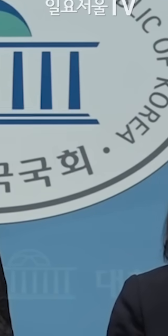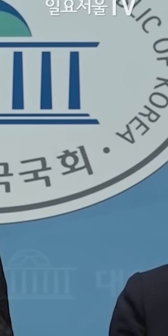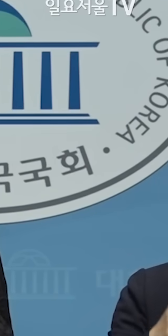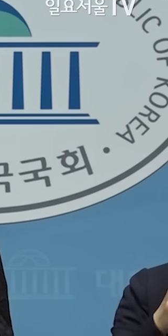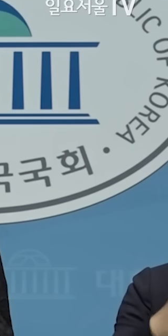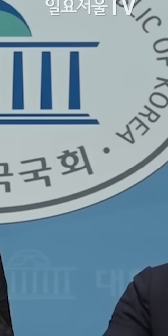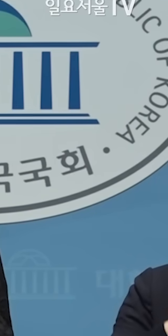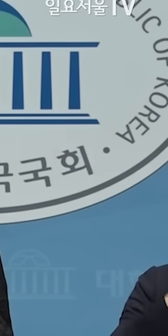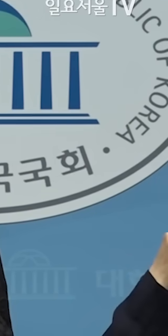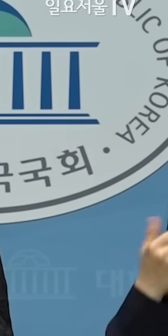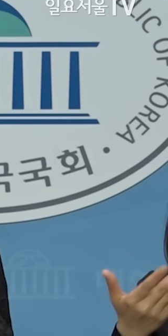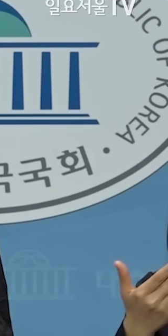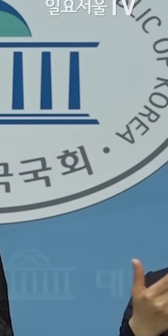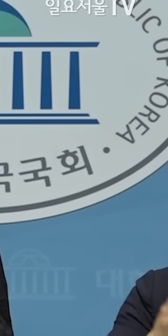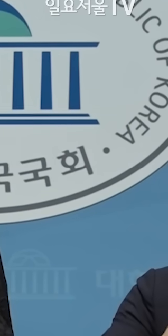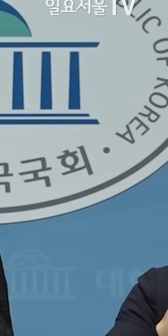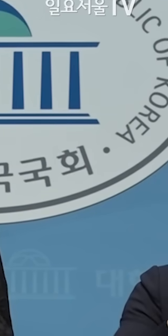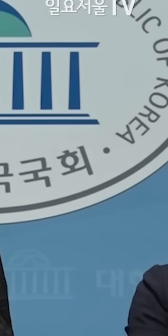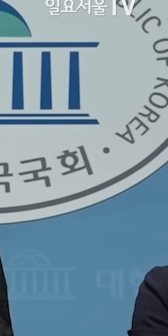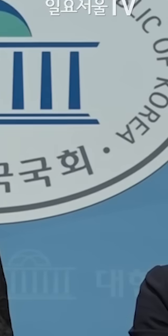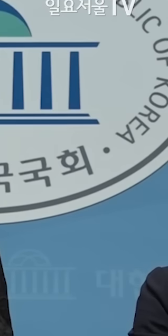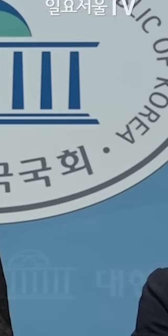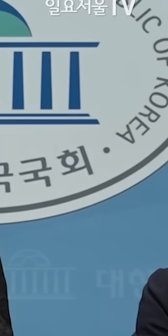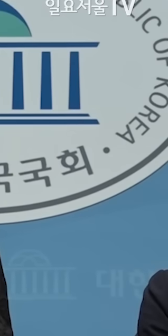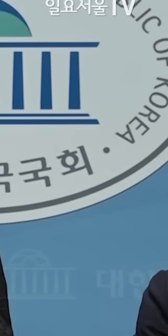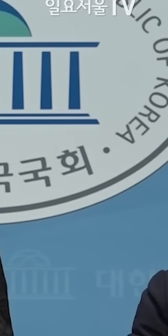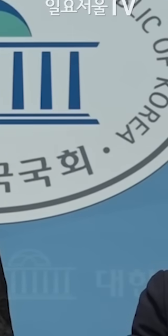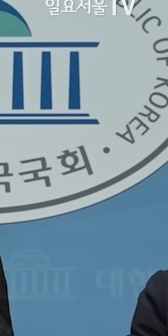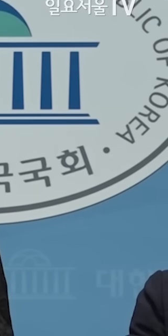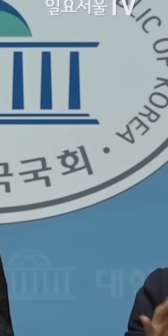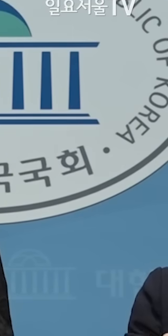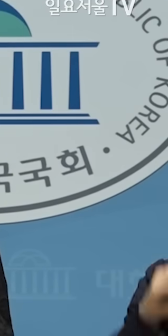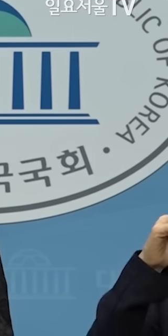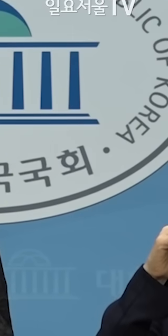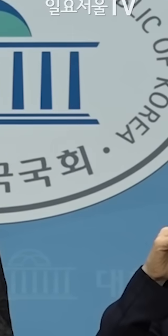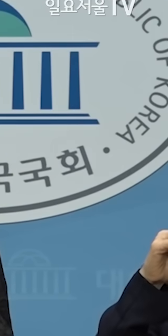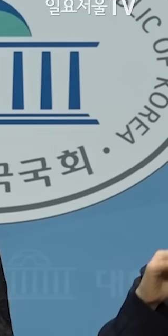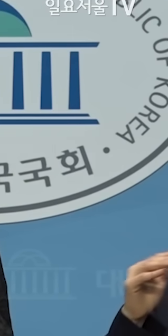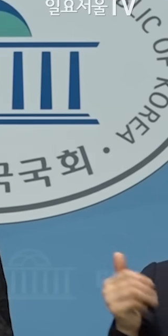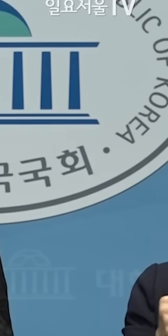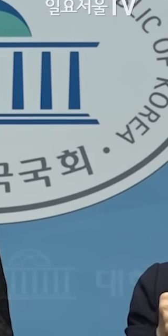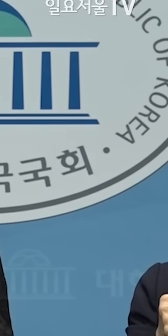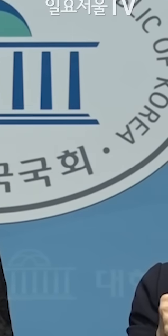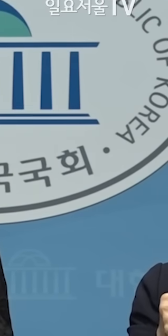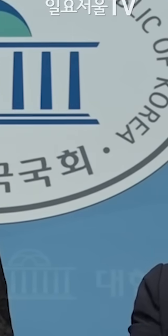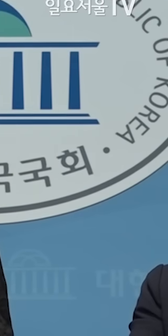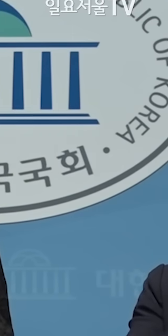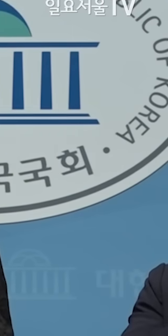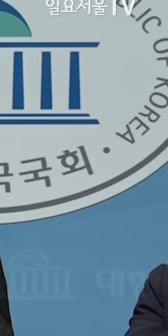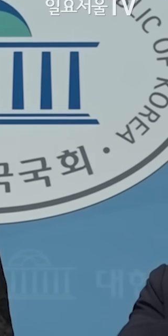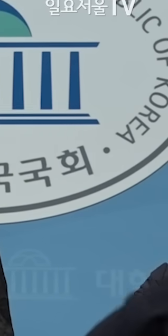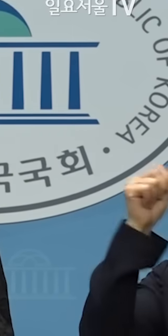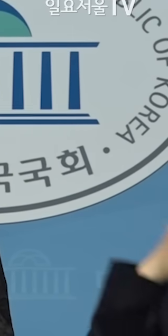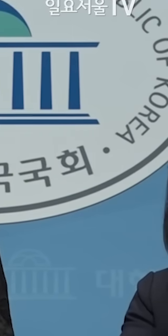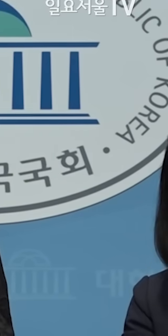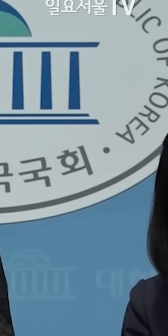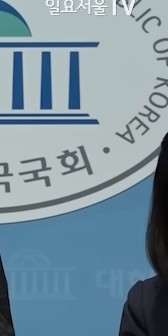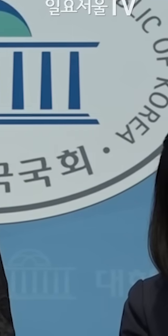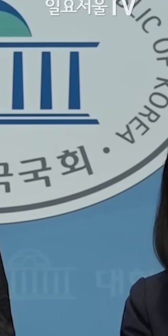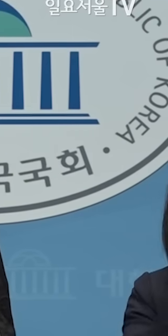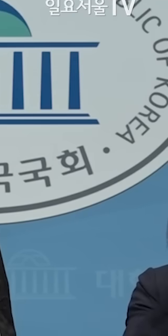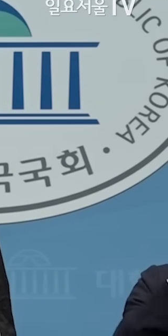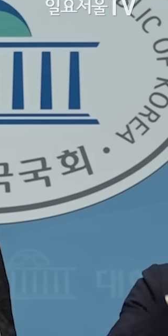놀고 급을 당긴 분이 국회입성을 앞두고 있습니다 바로 조국 혁신당 비례대표 1번인 박은정